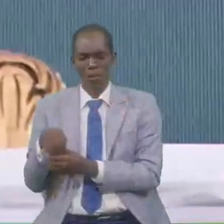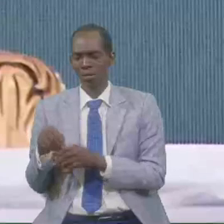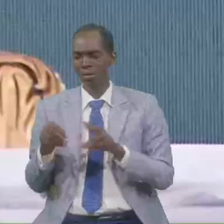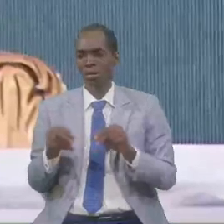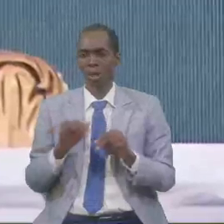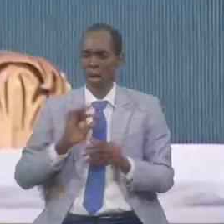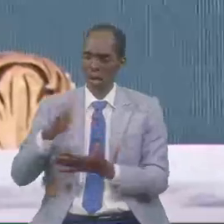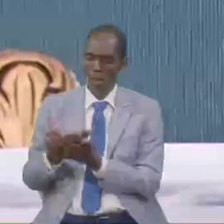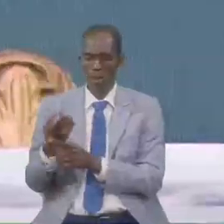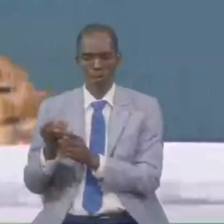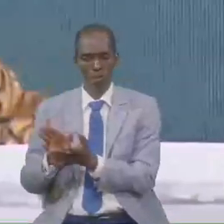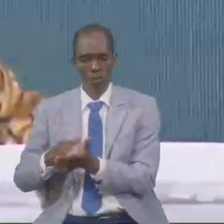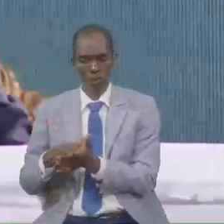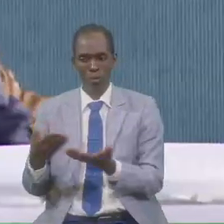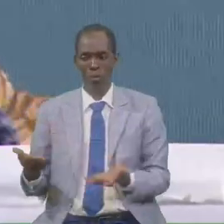Je suis venu de l'école.